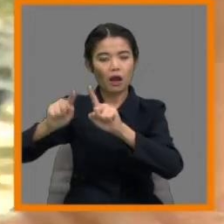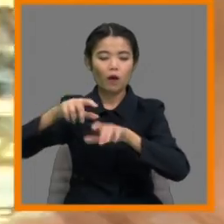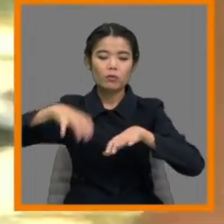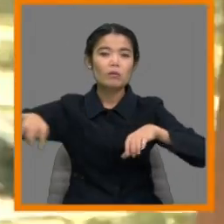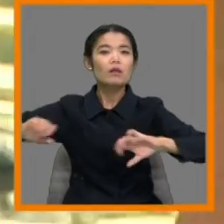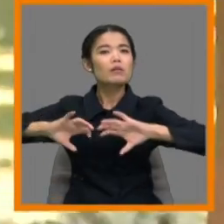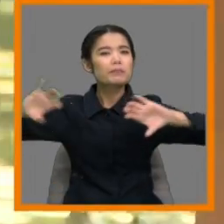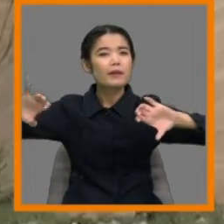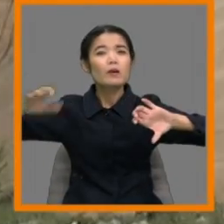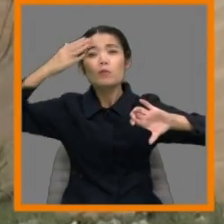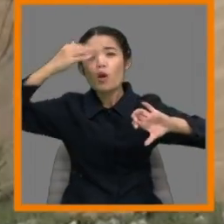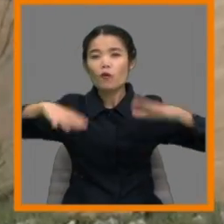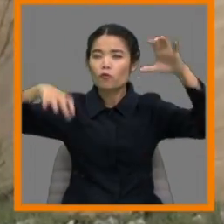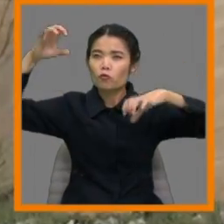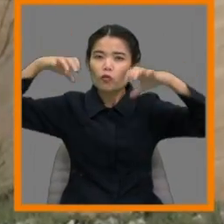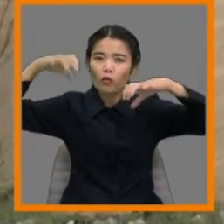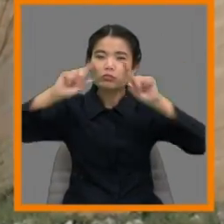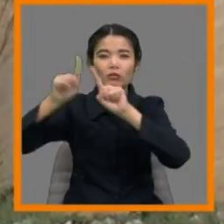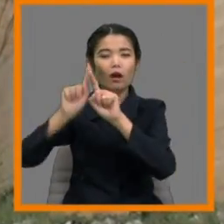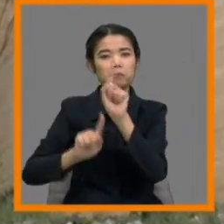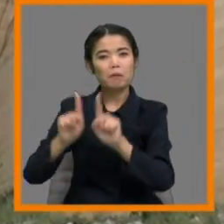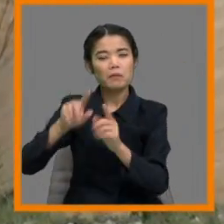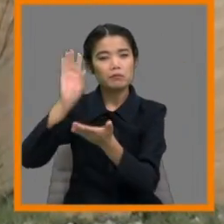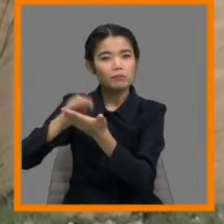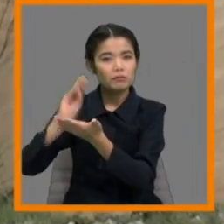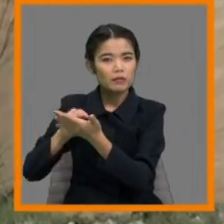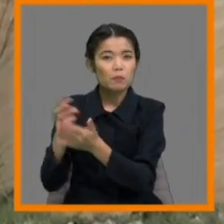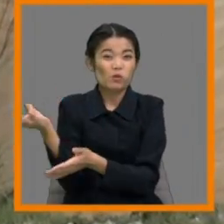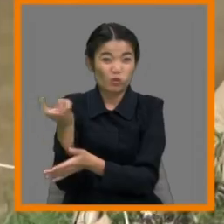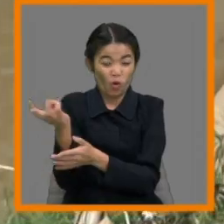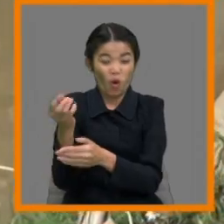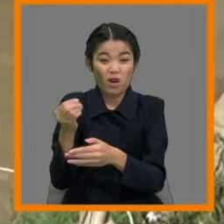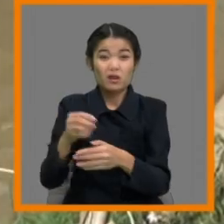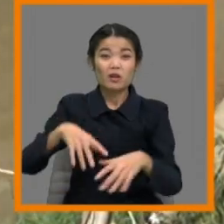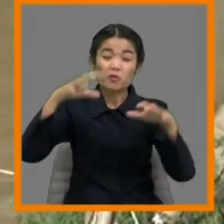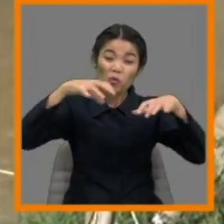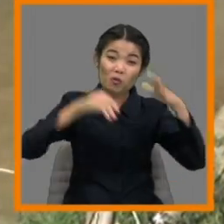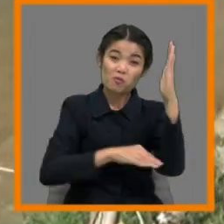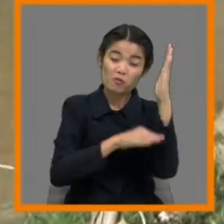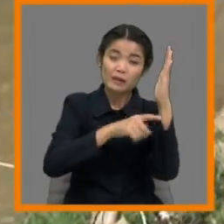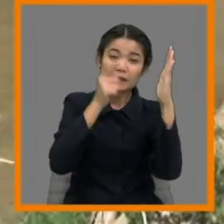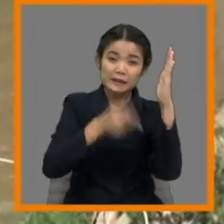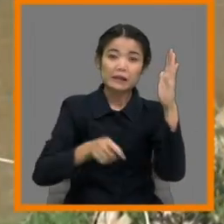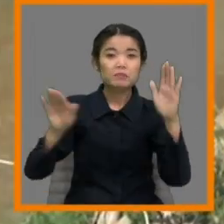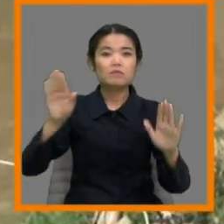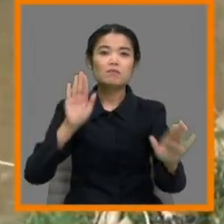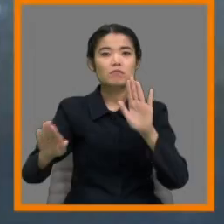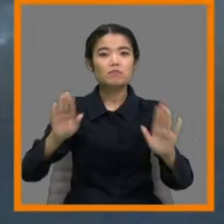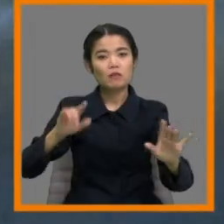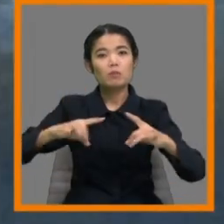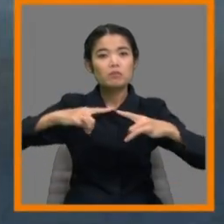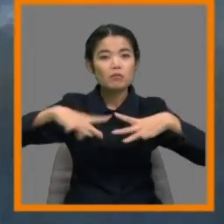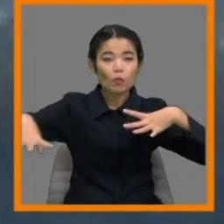ที่ประเมินปริมาณน้ำฝนและปริมาณน้ำที่จะไหลเข้าเขื่อนสูงกว่าความเป็นจริงทำให้แผนการปล่อยน้ำไม่สัมพันธ์กับปริมาณน้ำในเ